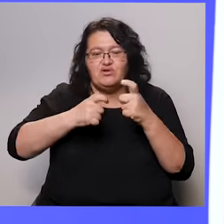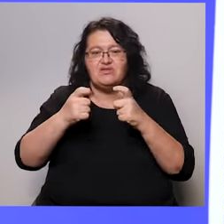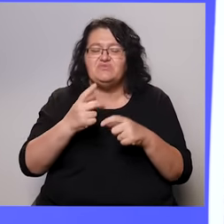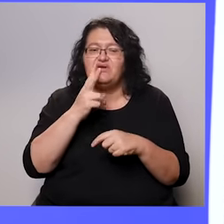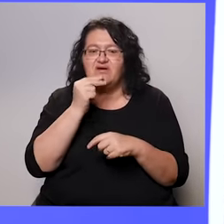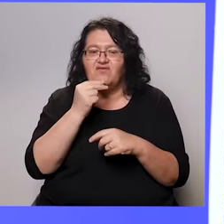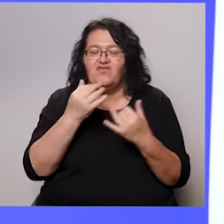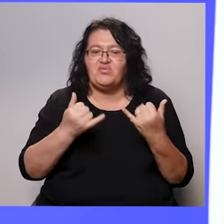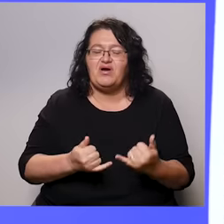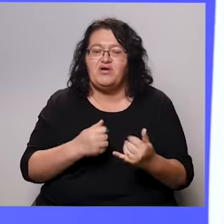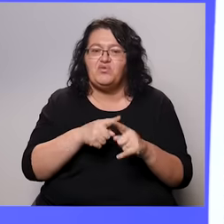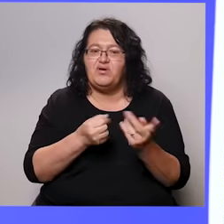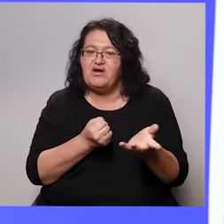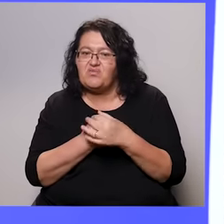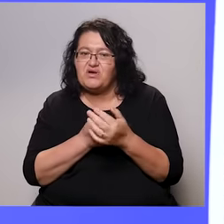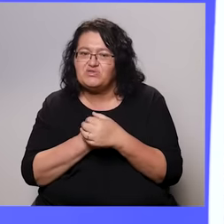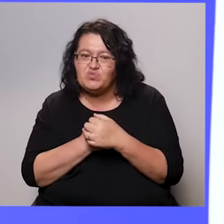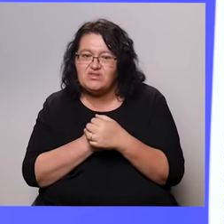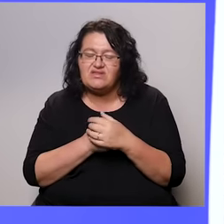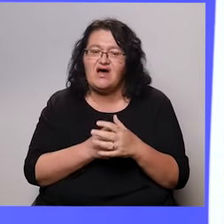care eu vorbesc,